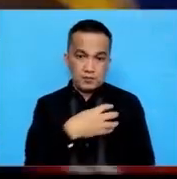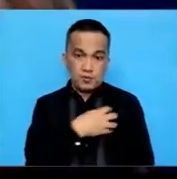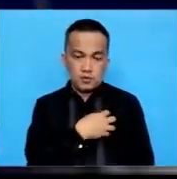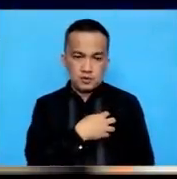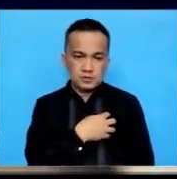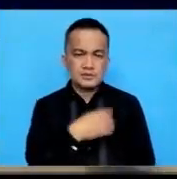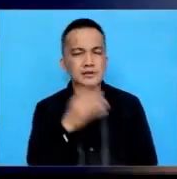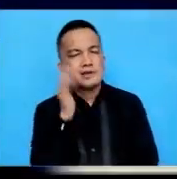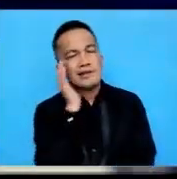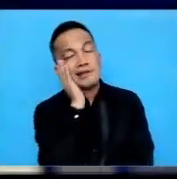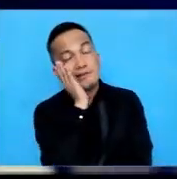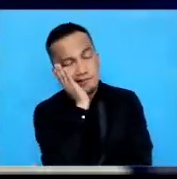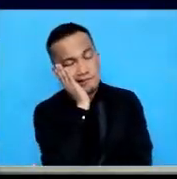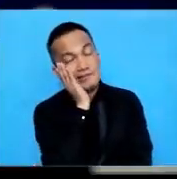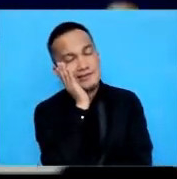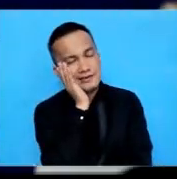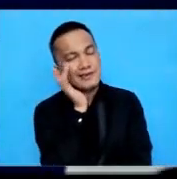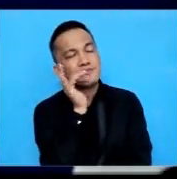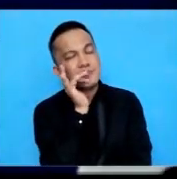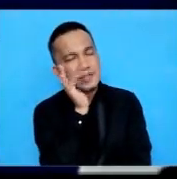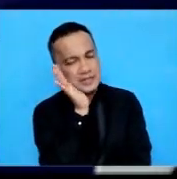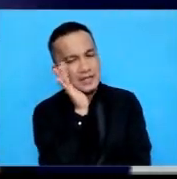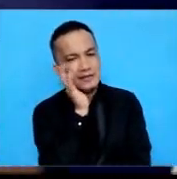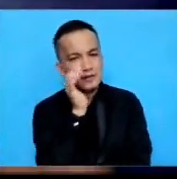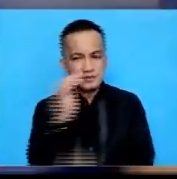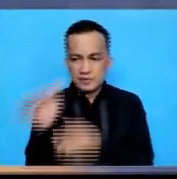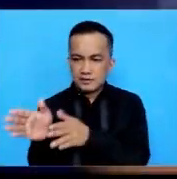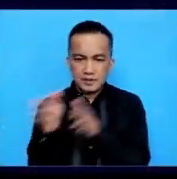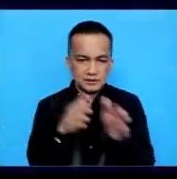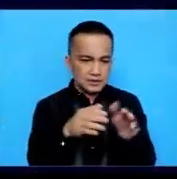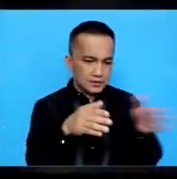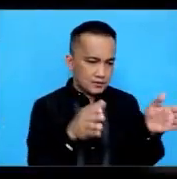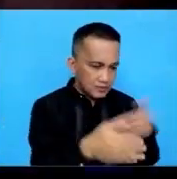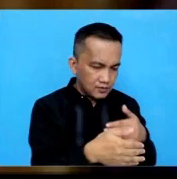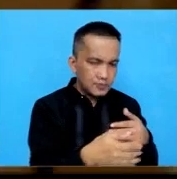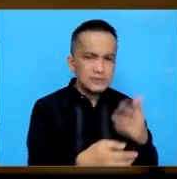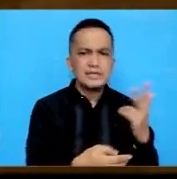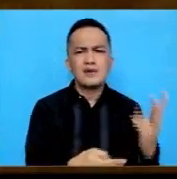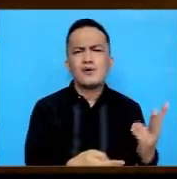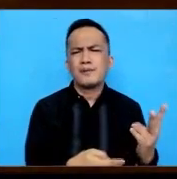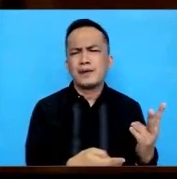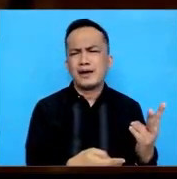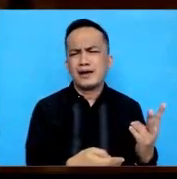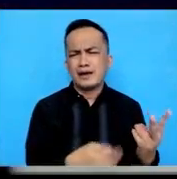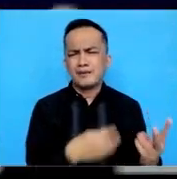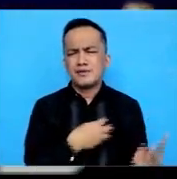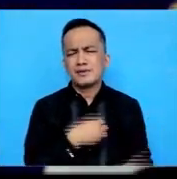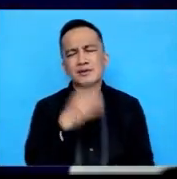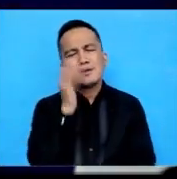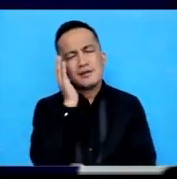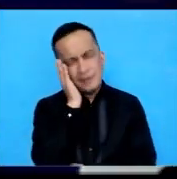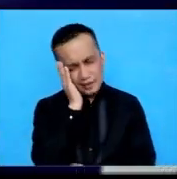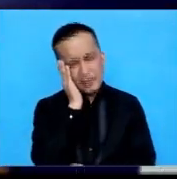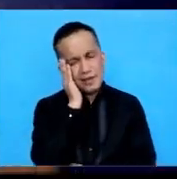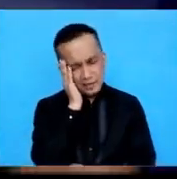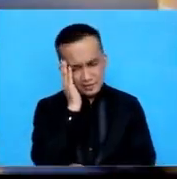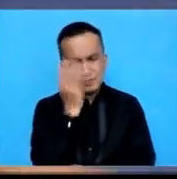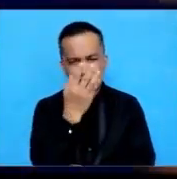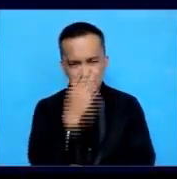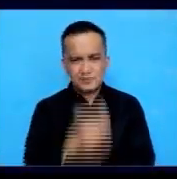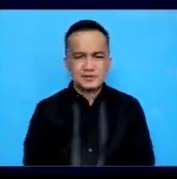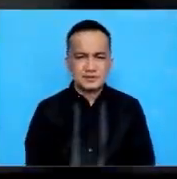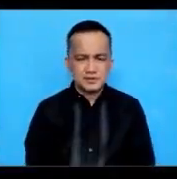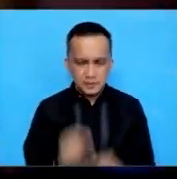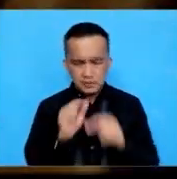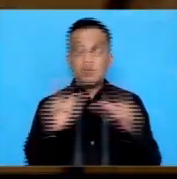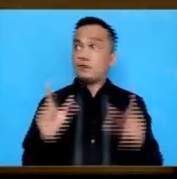ng tulog. Pagpasok ni Dizon sa isa pang kwarto, may dalawa pang pulis na himbing sa pagtulog. Naalimpungatan lang